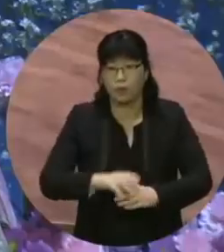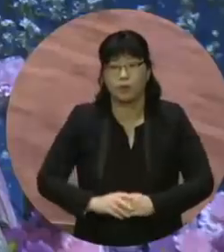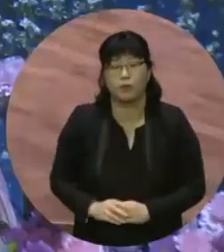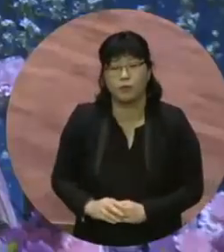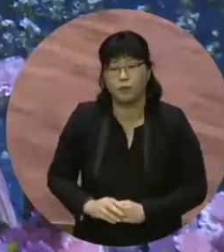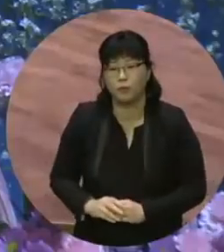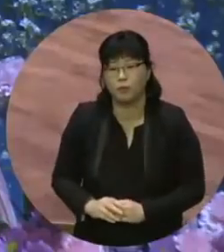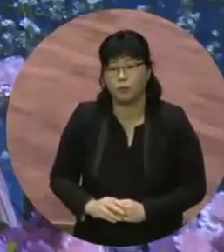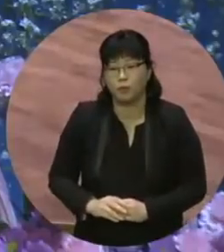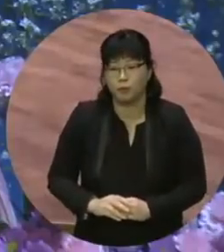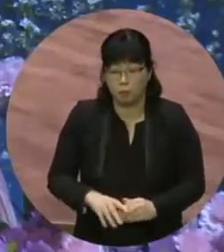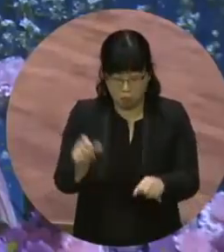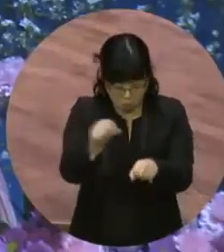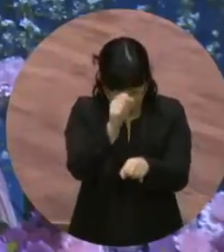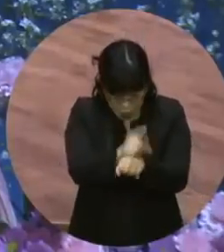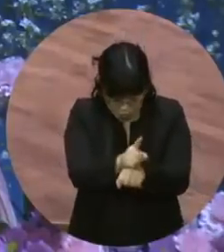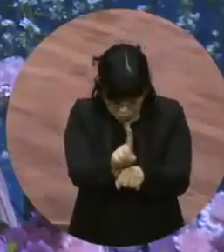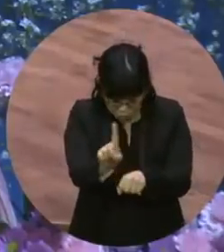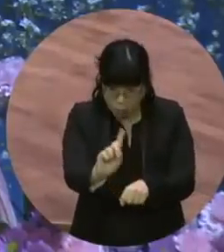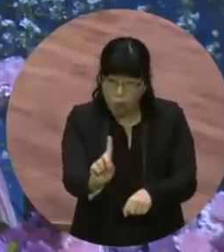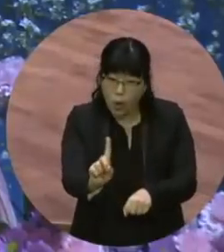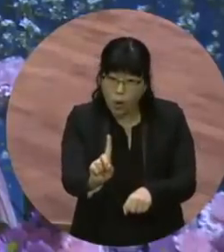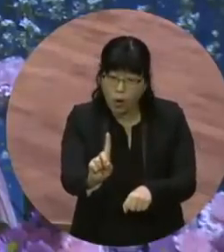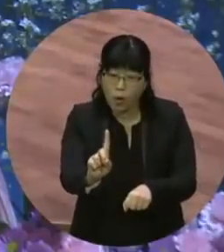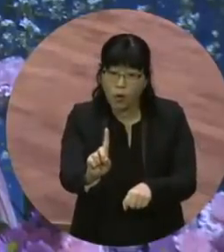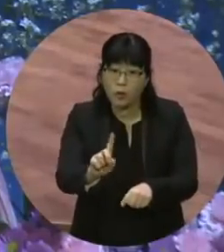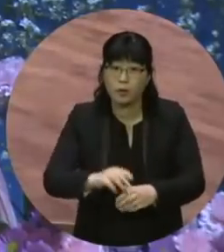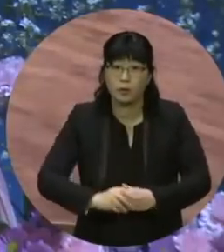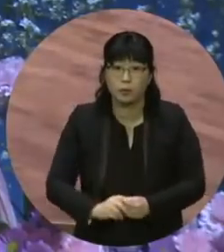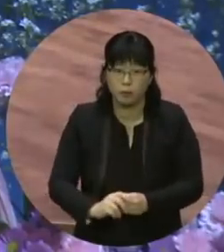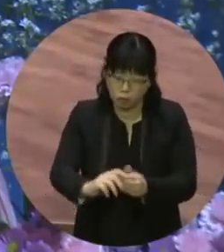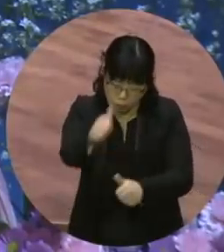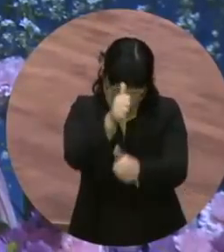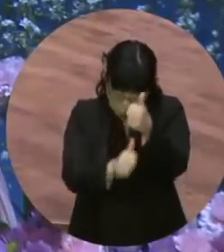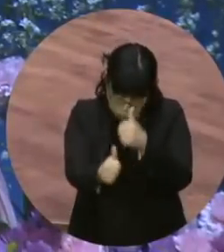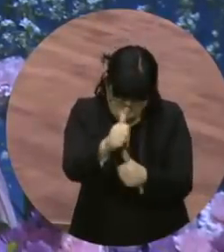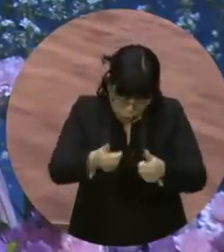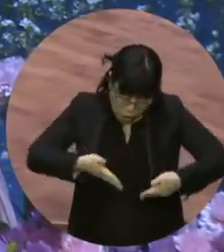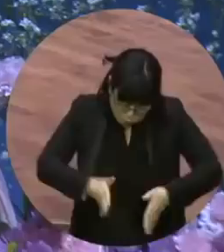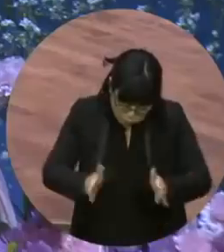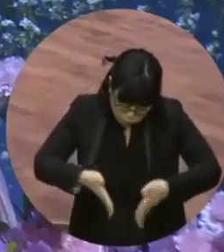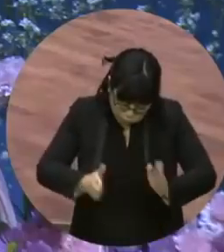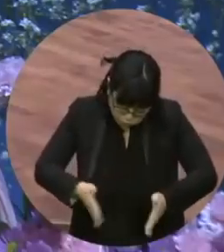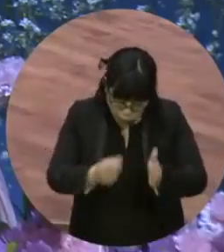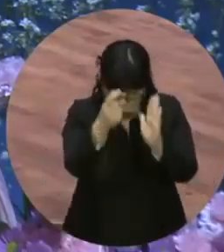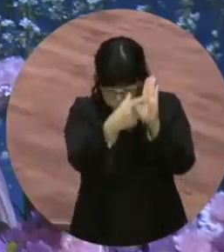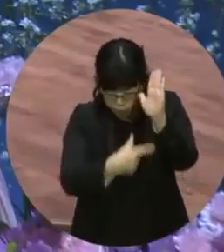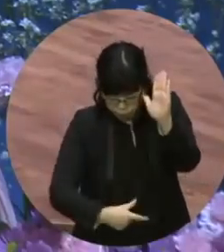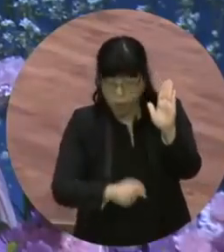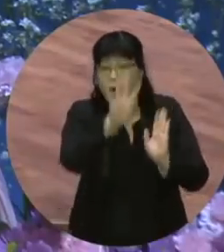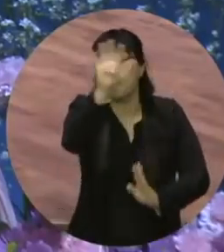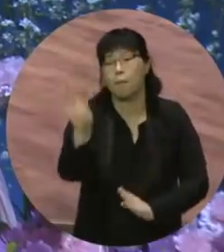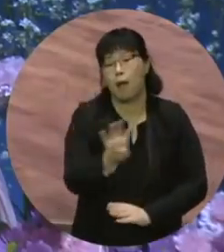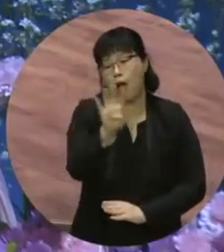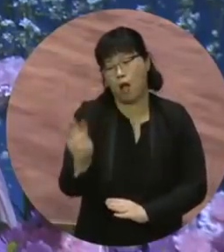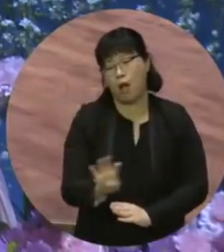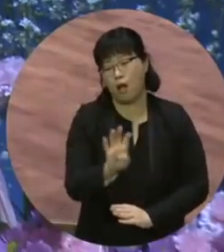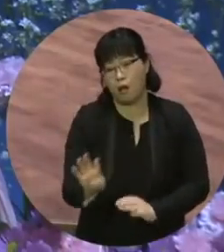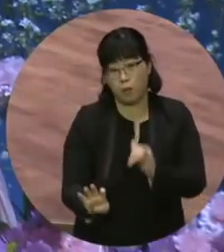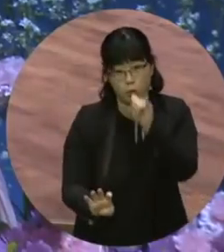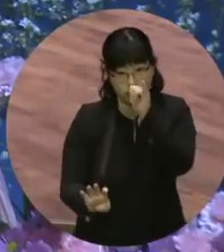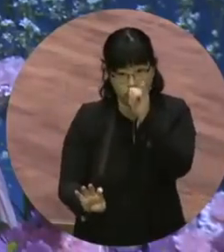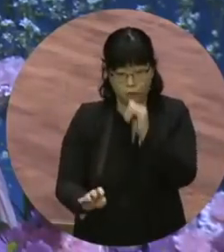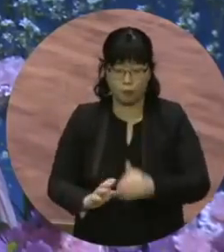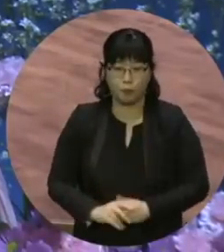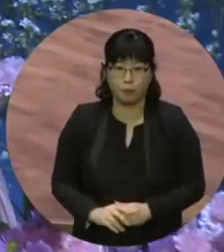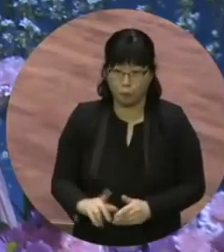뭐냐? 이 성경은 출산에 관한 책이다 그렇게 말합니다. 출산 구약의 첫